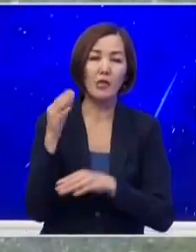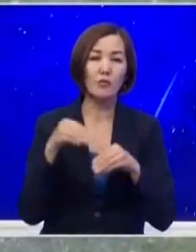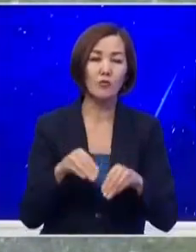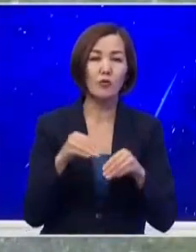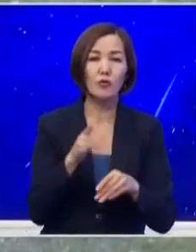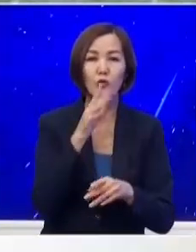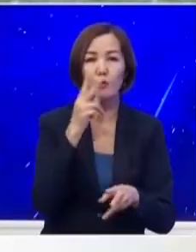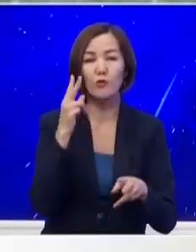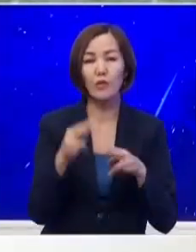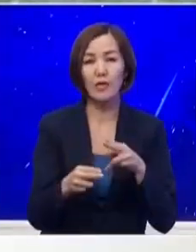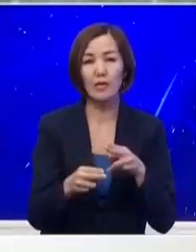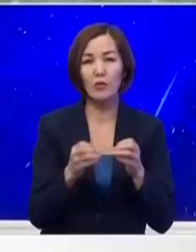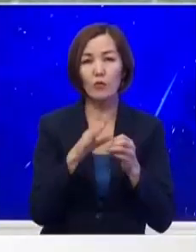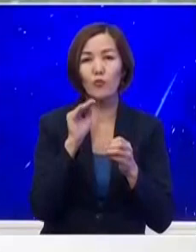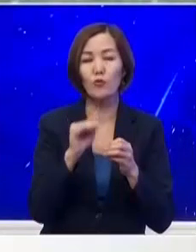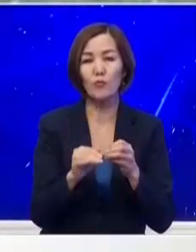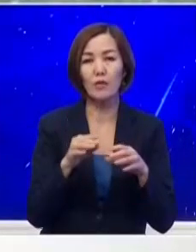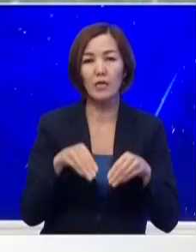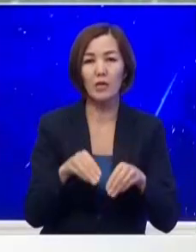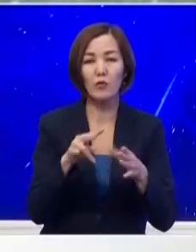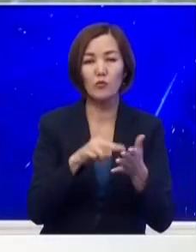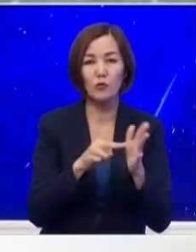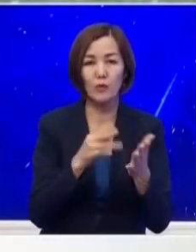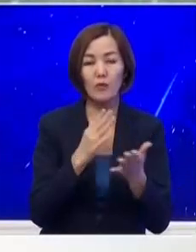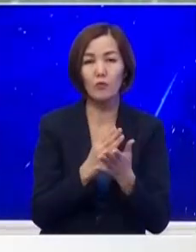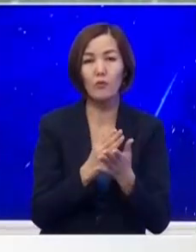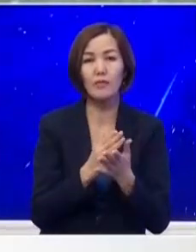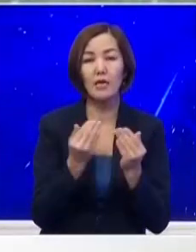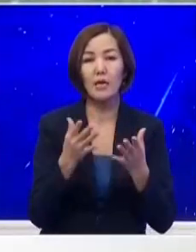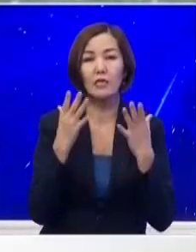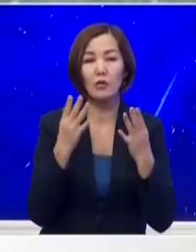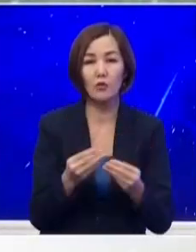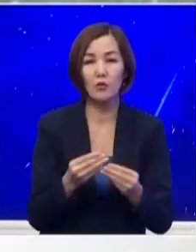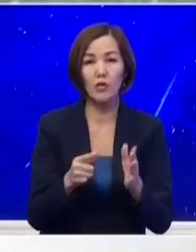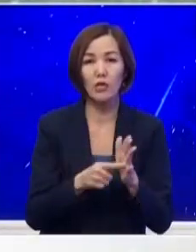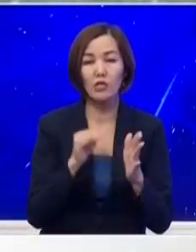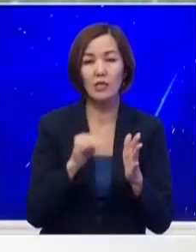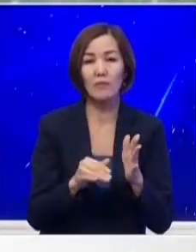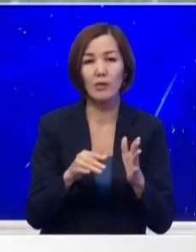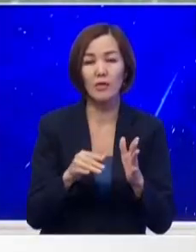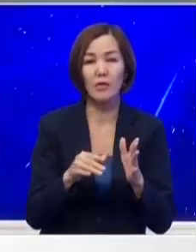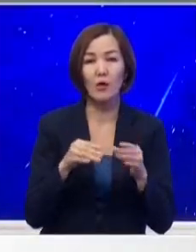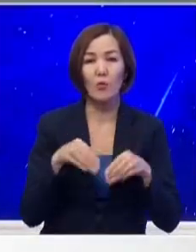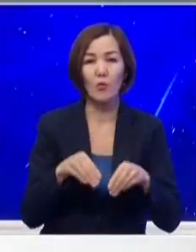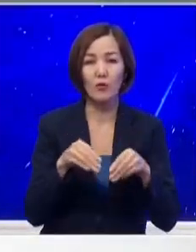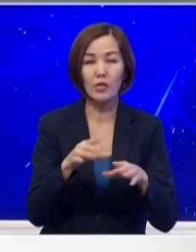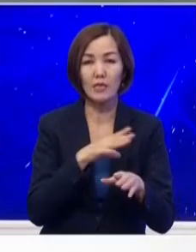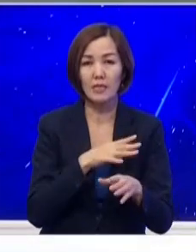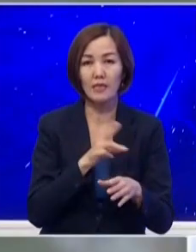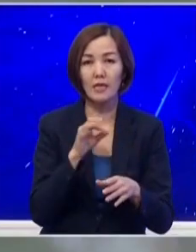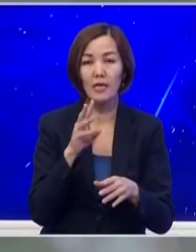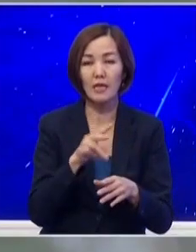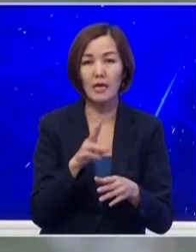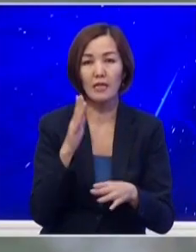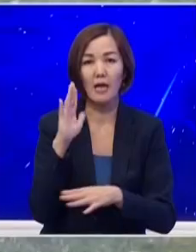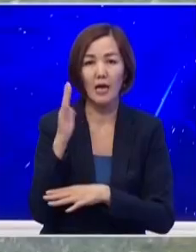соңына дейін қала бойынша 14 мың түп көшет егуді жоспарлап отырмыз. Қазіргі таңда оның 7 мыңы отырғызылды. Қатарында қылқан жапырақты